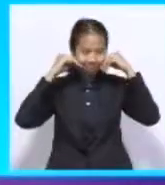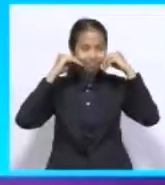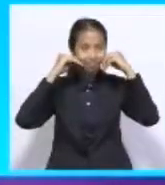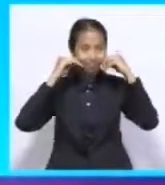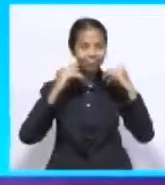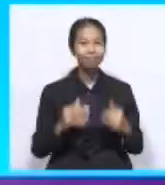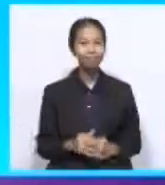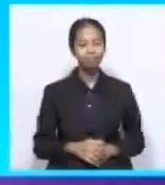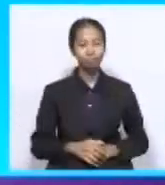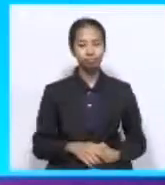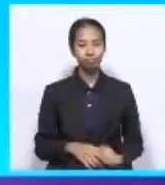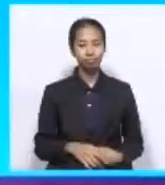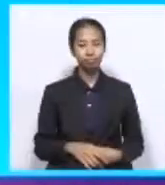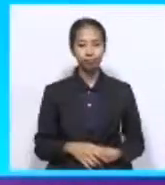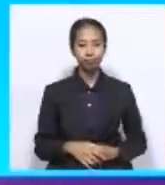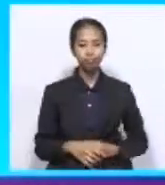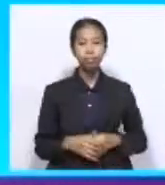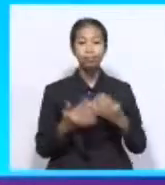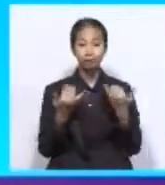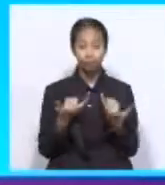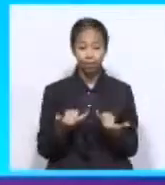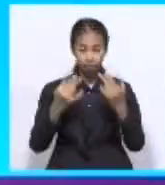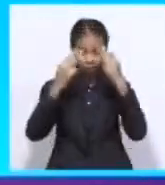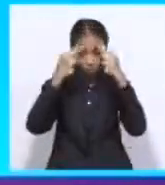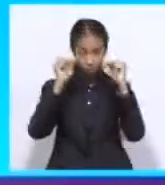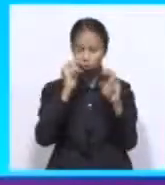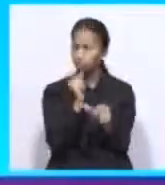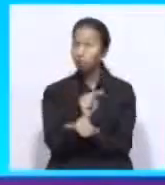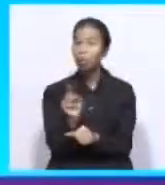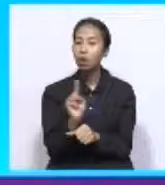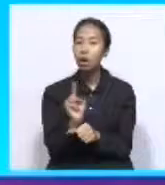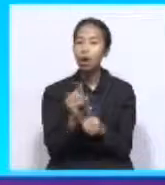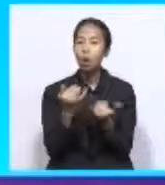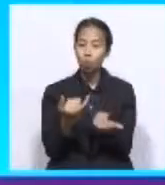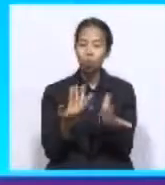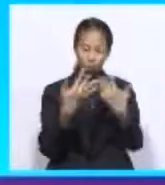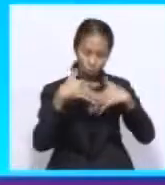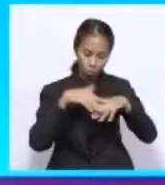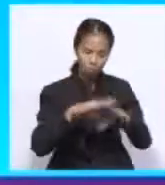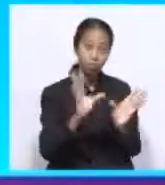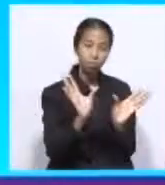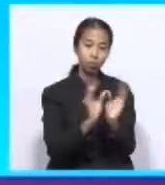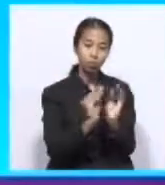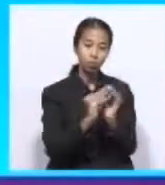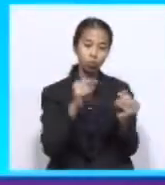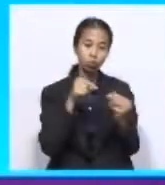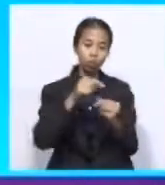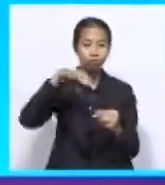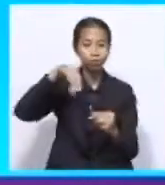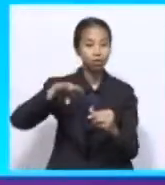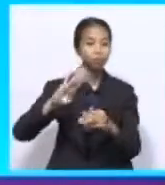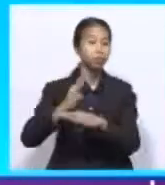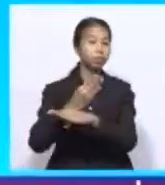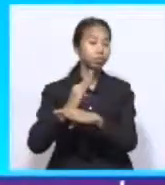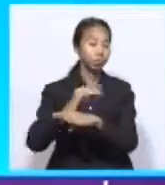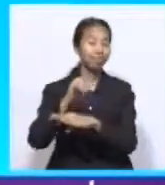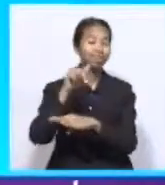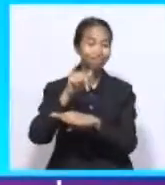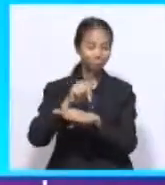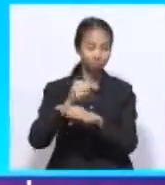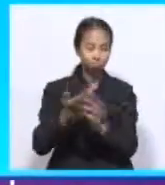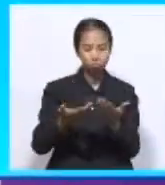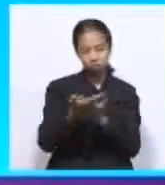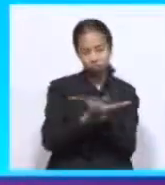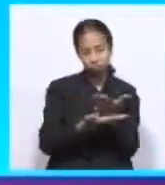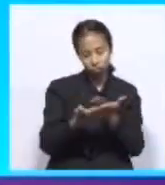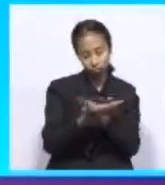นะคะ ซึ่งภารกิจของพลเอกประยุทธ์จันทร์โอชาในวันนี้ค่ะท่านจะร่วมประชุมกับนักธุรกิจไทยที่เข้าร่วมประชุม Business Summit นะคะห